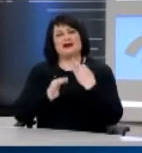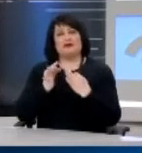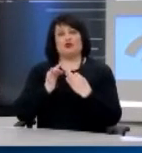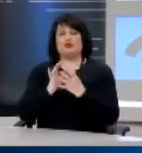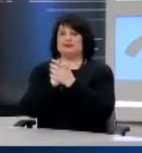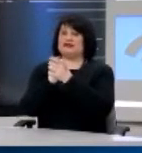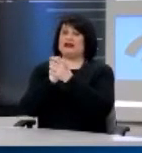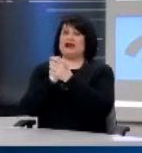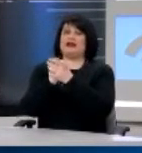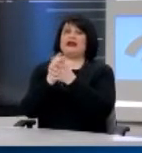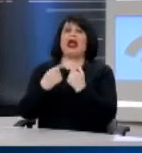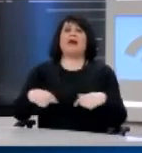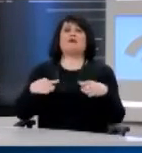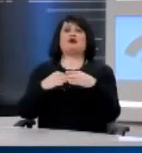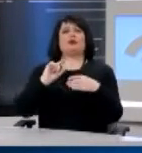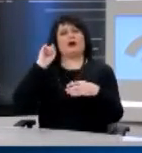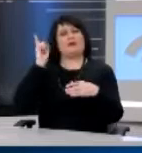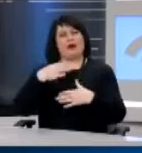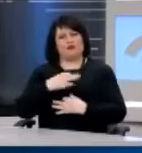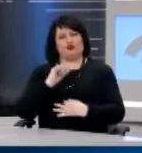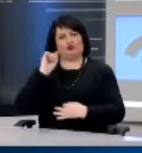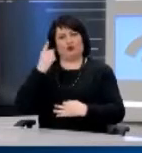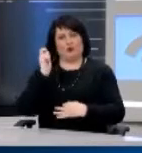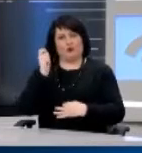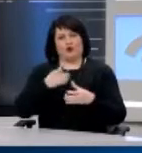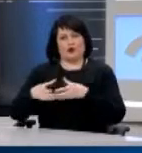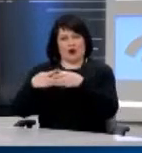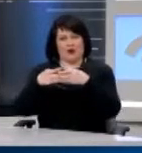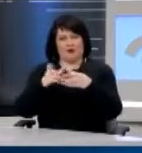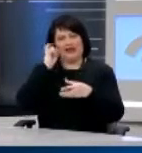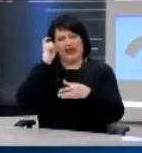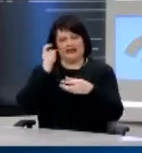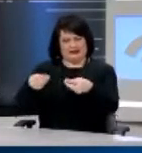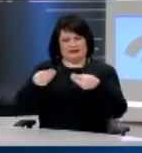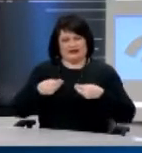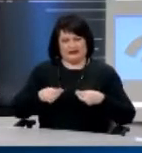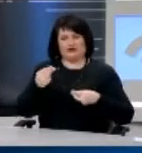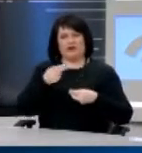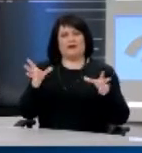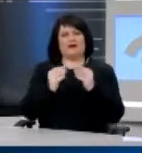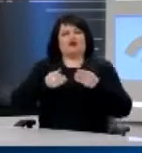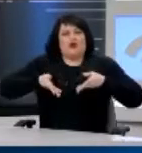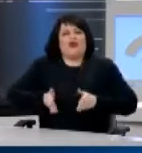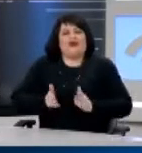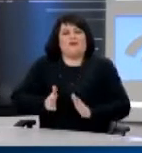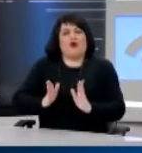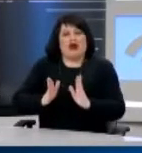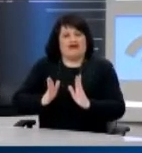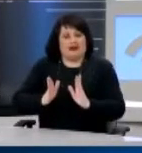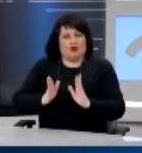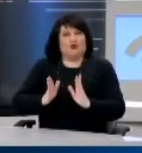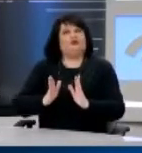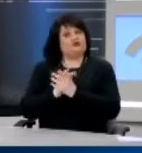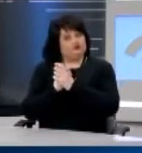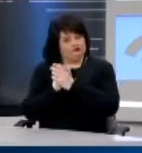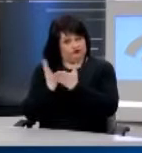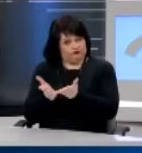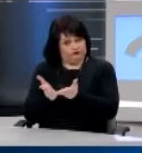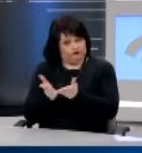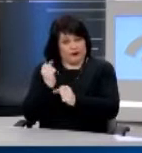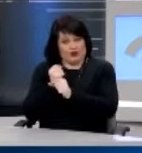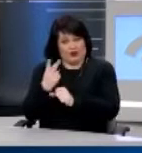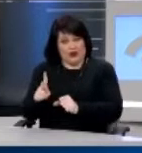έργο της Διακομματικής Κοινοβουλευτικής Επιτροπής και την έκθεση για το δημογραφικό, αλλά και να παρατηρήσω ότι